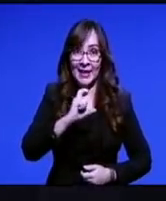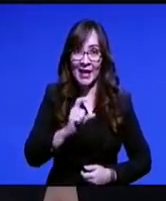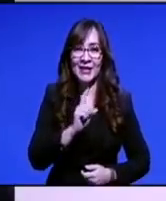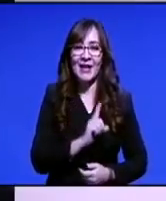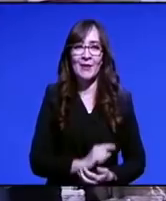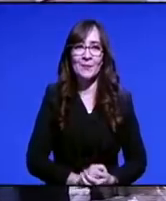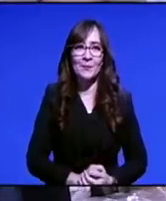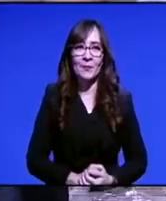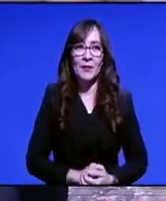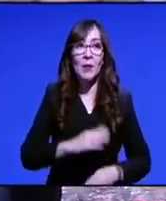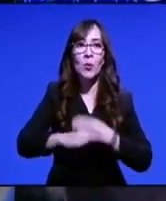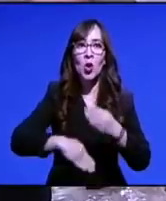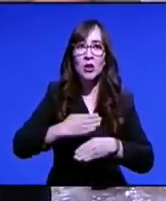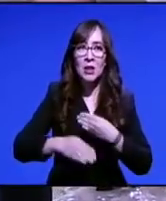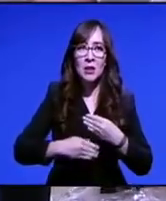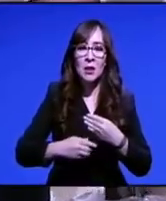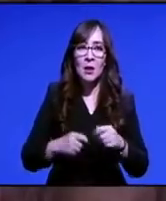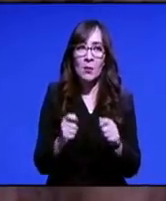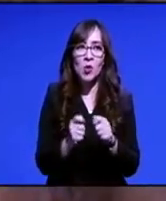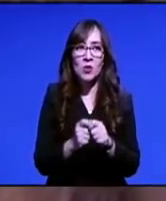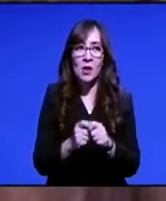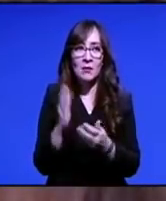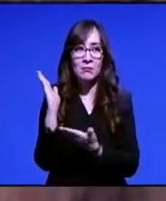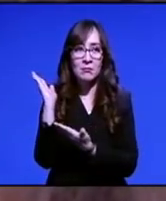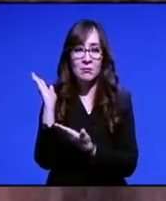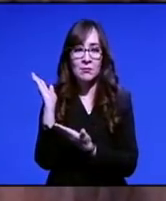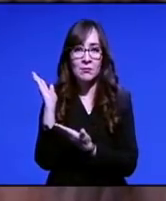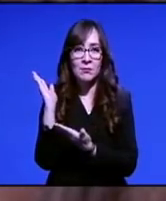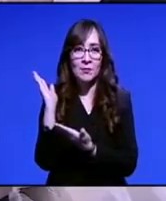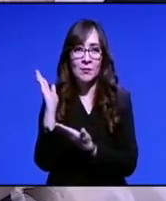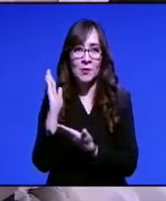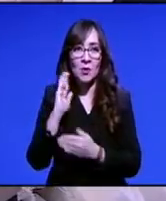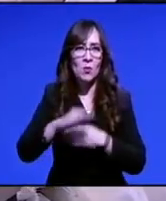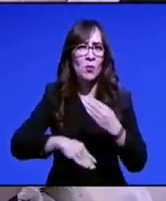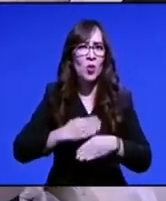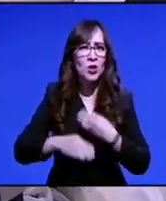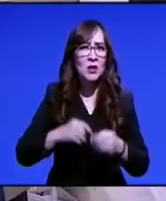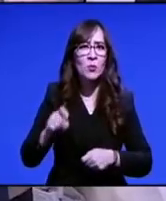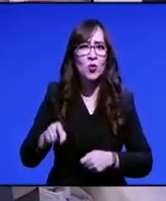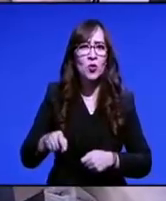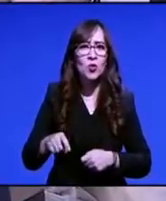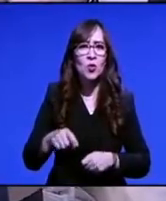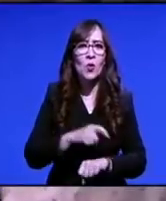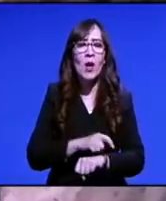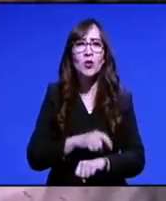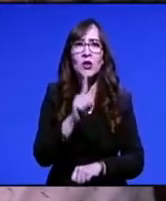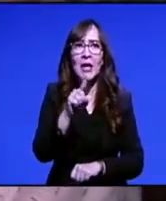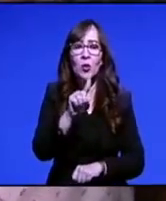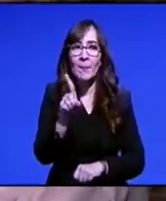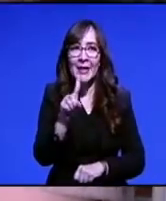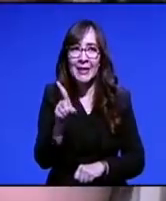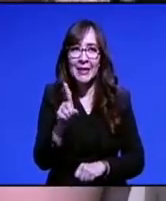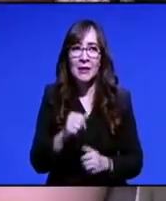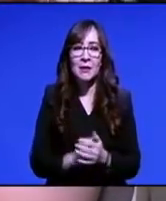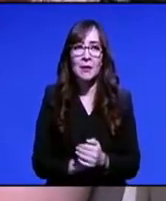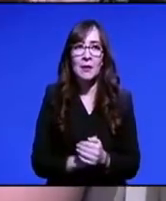Proses penguapan pakaian menggunakan manekin seperti ini. Hanya butuh proses 1 menit saja. Diuap dalam suhu 80